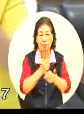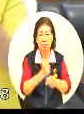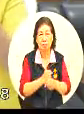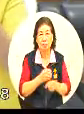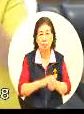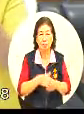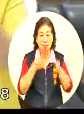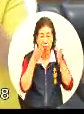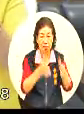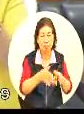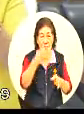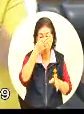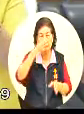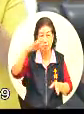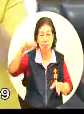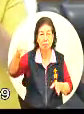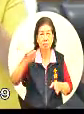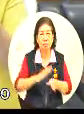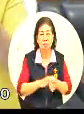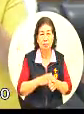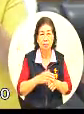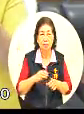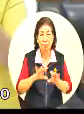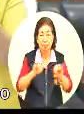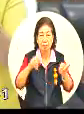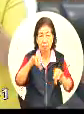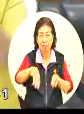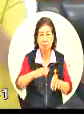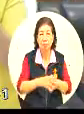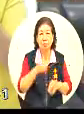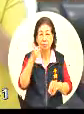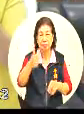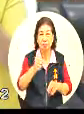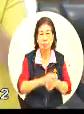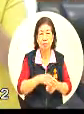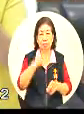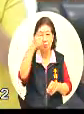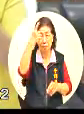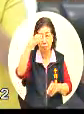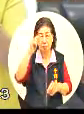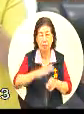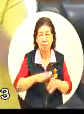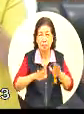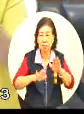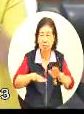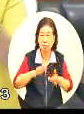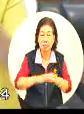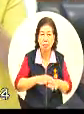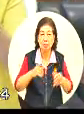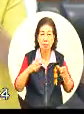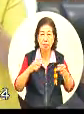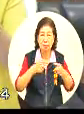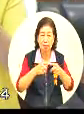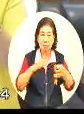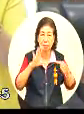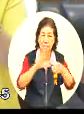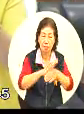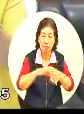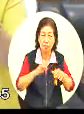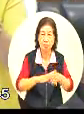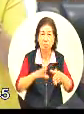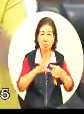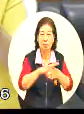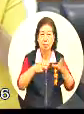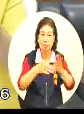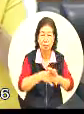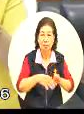山哦这么好的一个地方，有古迹、人文，还有一些文化、文